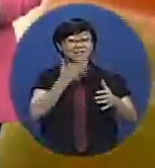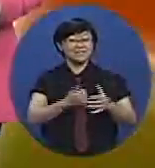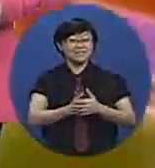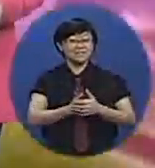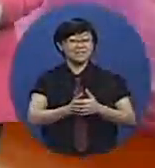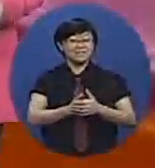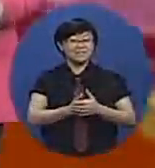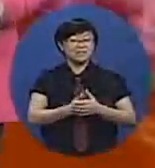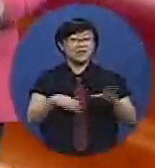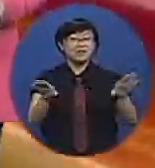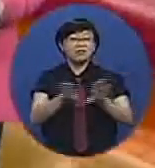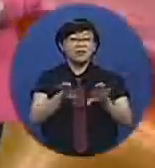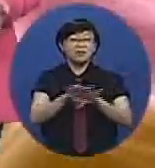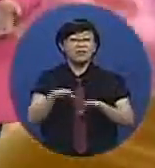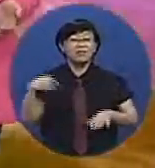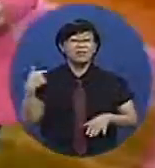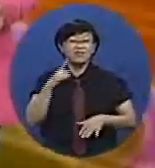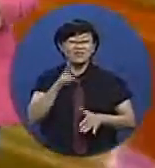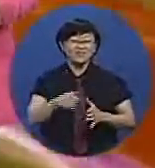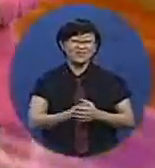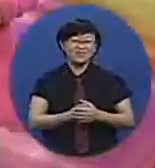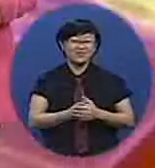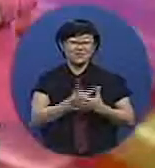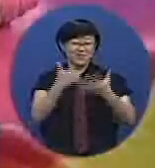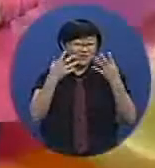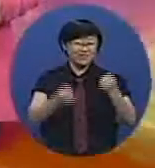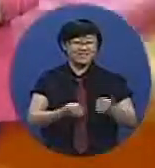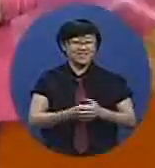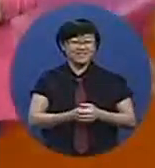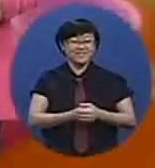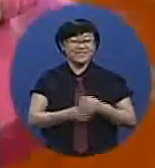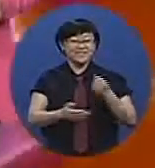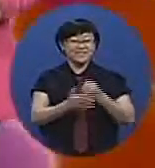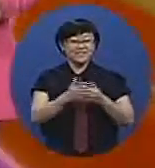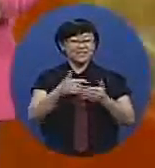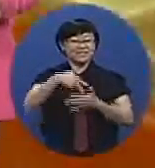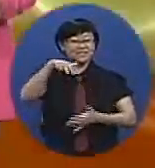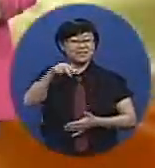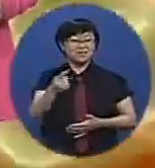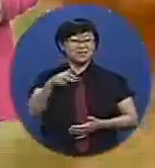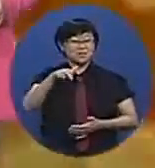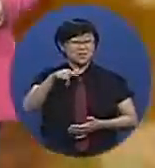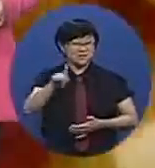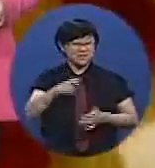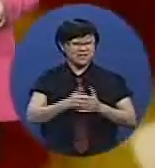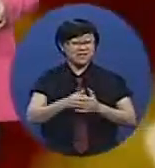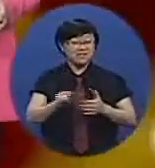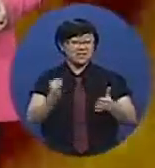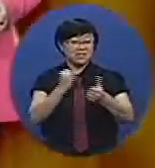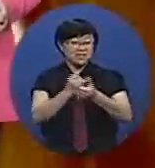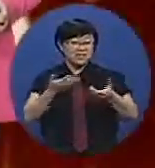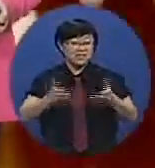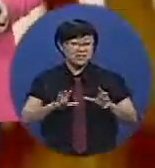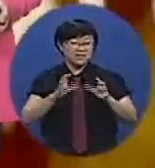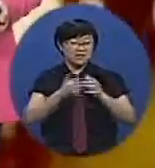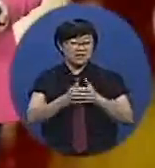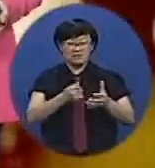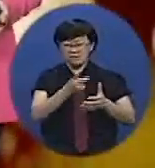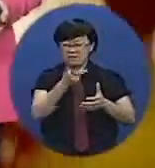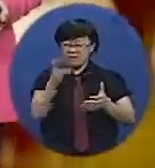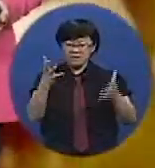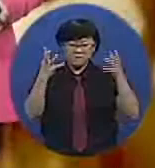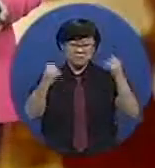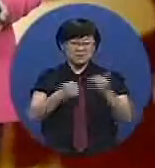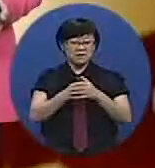누가 안 와도 잘 몰라요. 아, 밑에는 조카들 또 조카가 네. 또 결혼 해서 또 태어난 아이들 막 이렇게